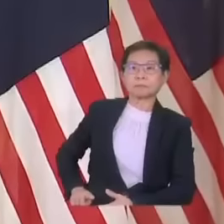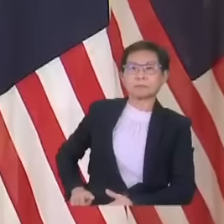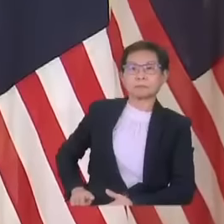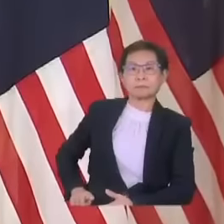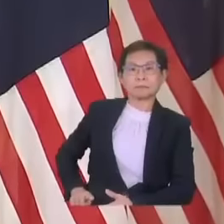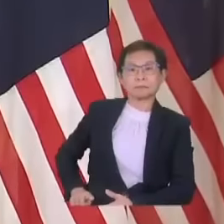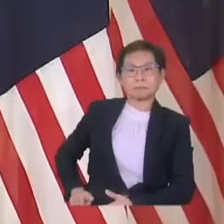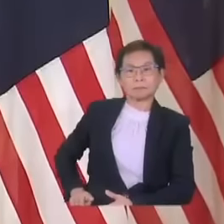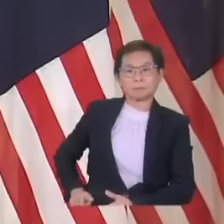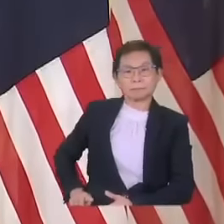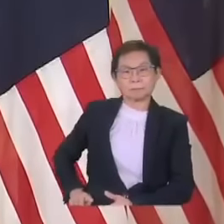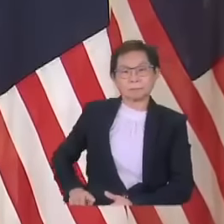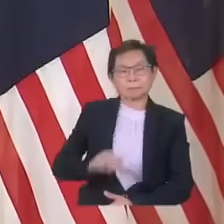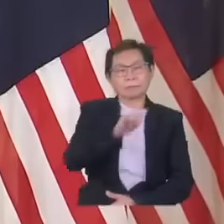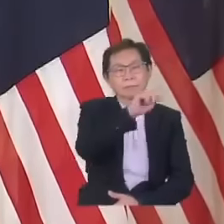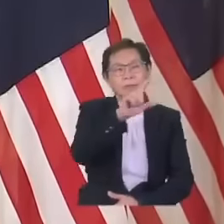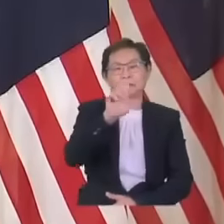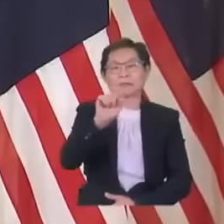Agung